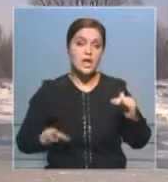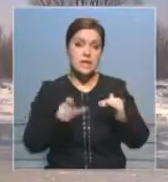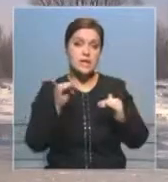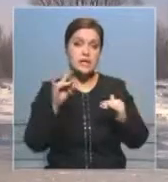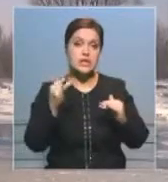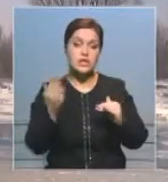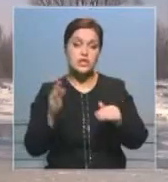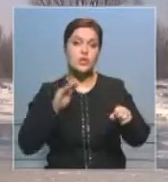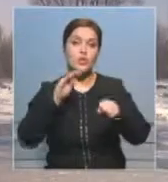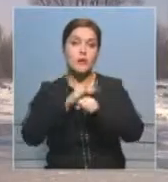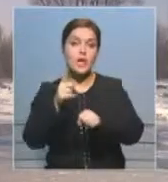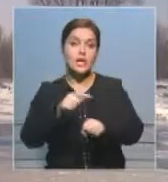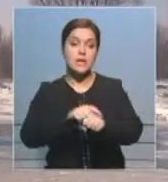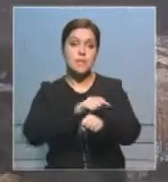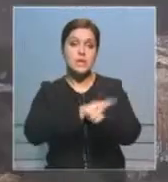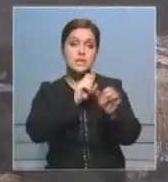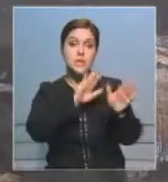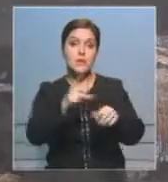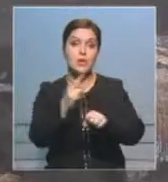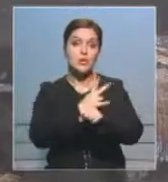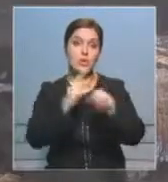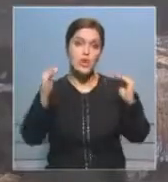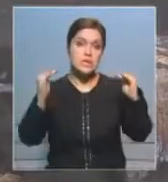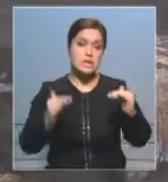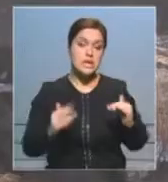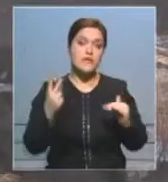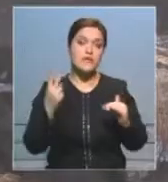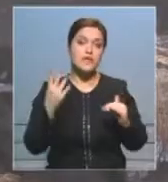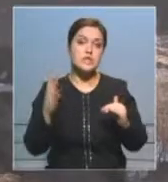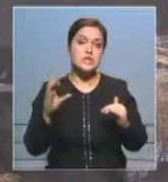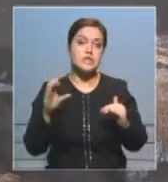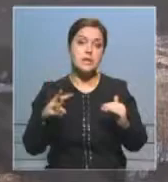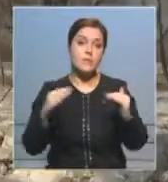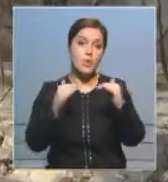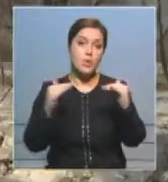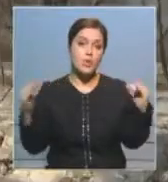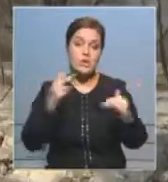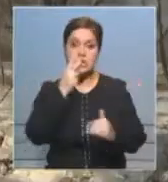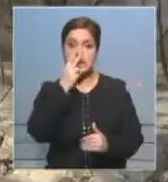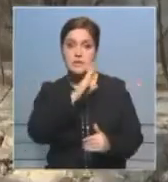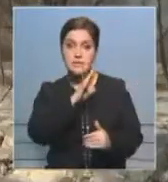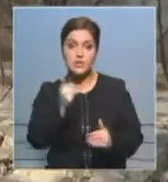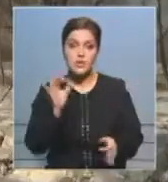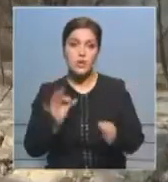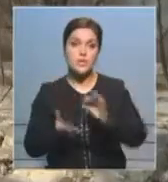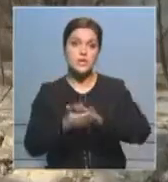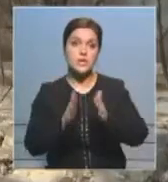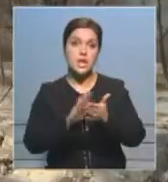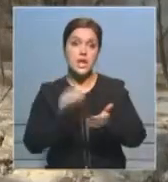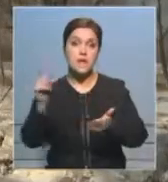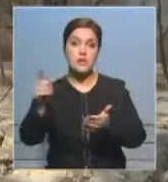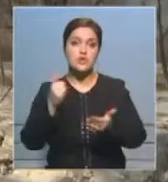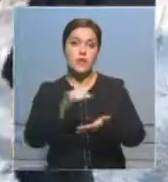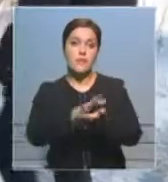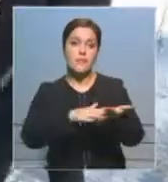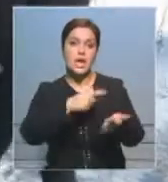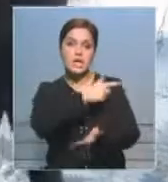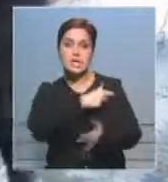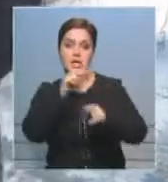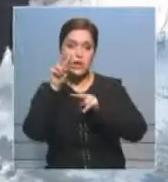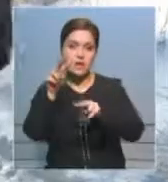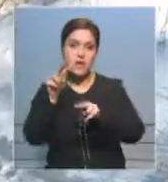чем на метр за прошедшую ночь он снизился на 24 сантиметра несмотря на стабильную ситуацию на берегу продолжают дежурить